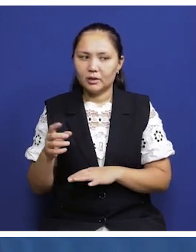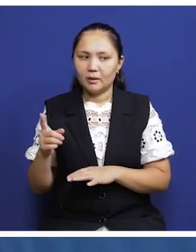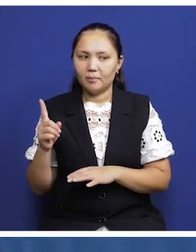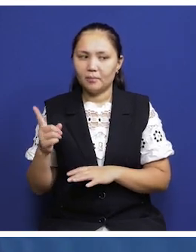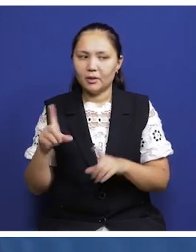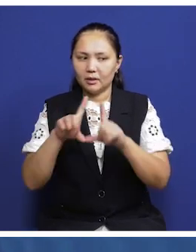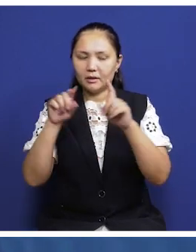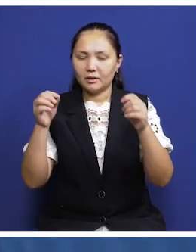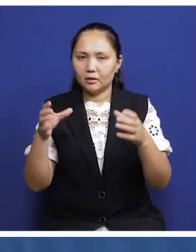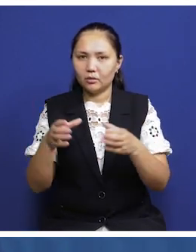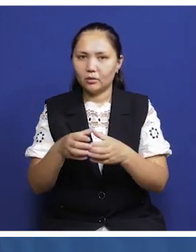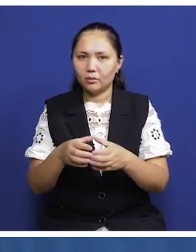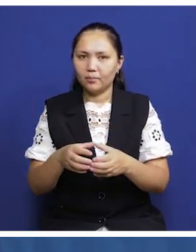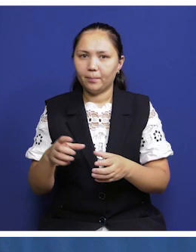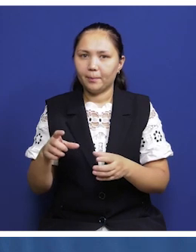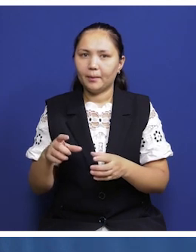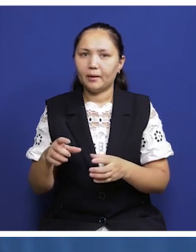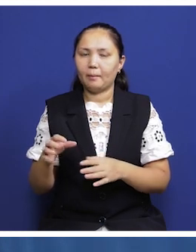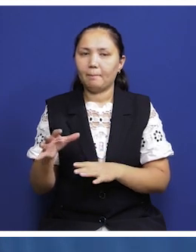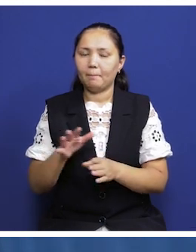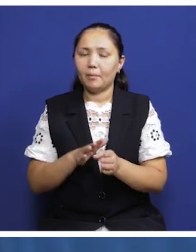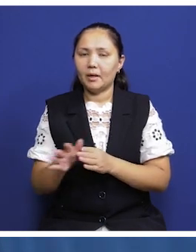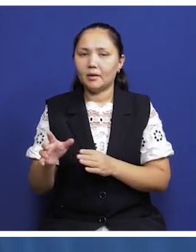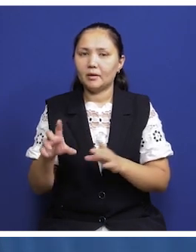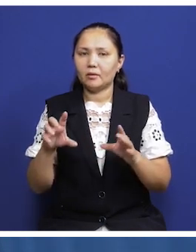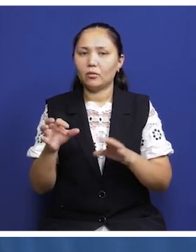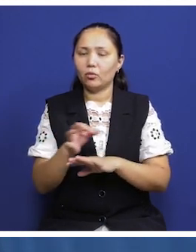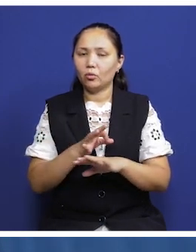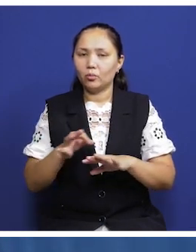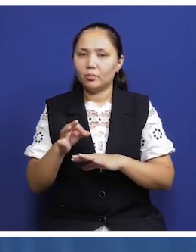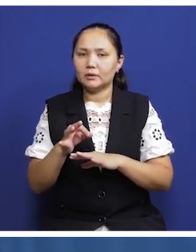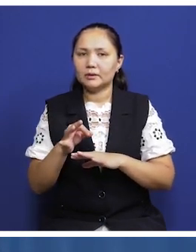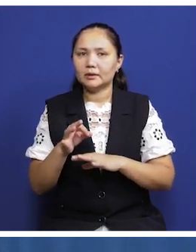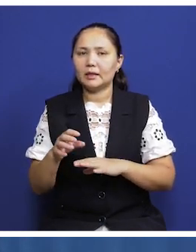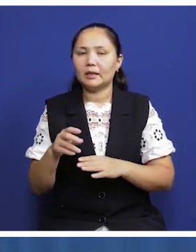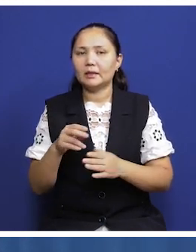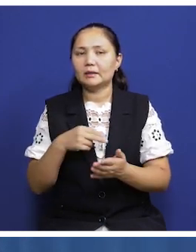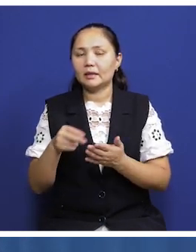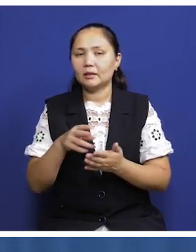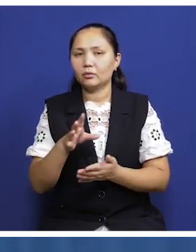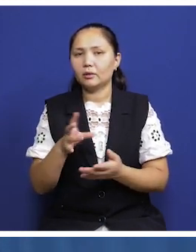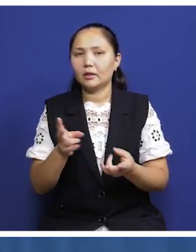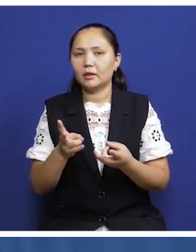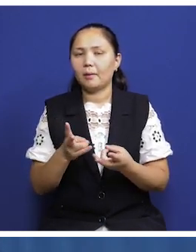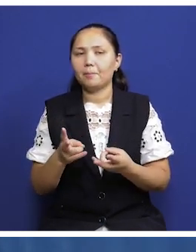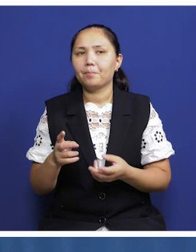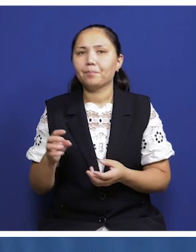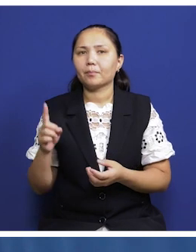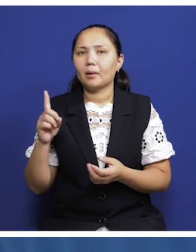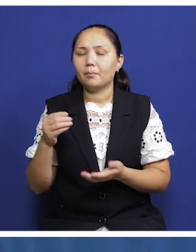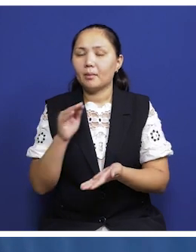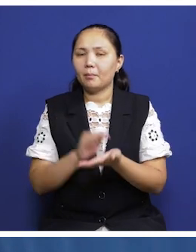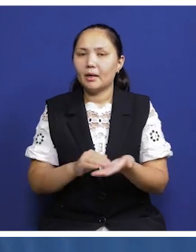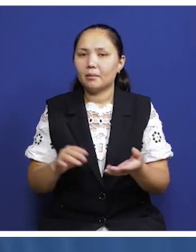құрып, сол бір мекеме бүкіл облысты қамтамасыз ету керек сияқты. Бір тариф қойып барлық аудандарға. Сосын сол жерде